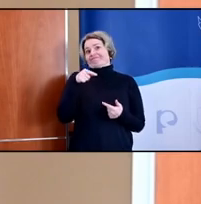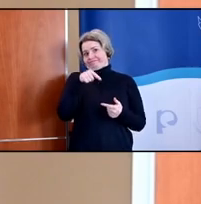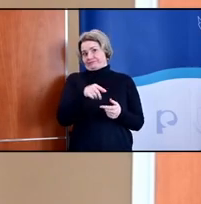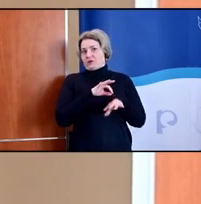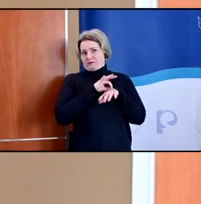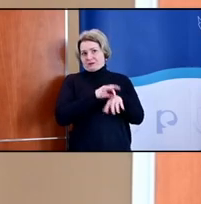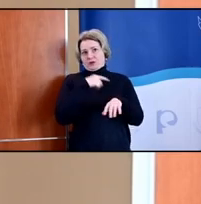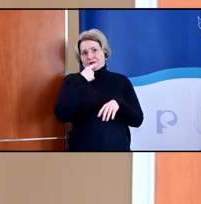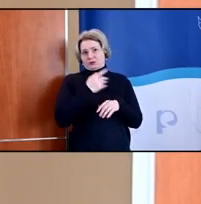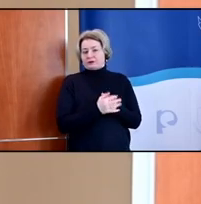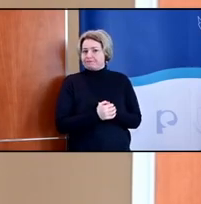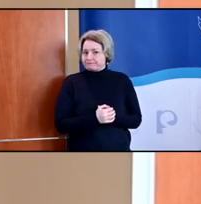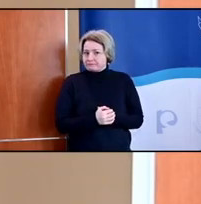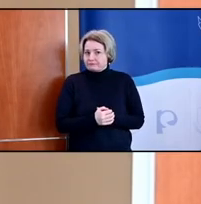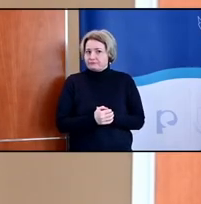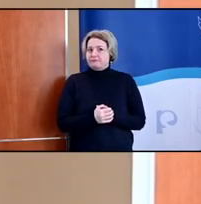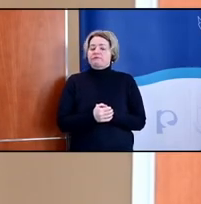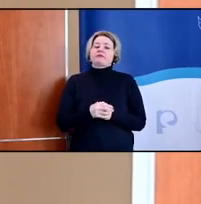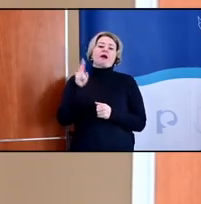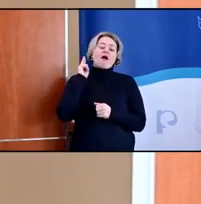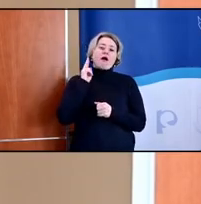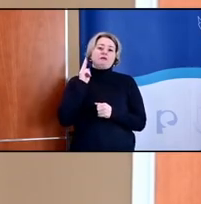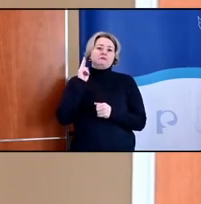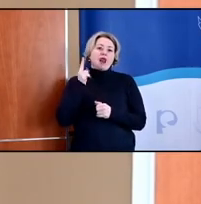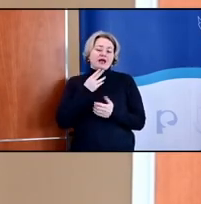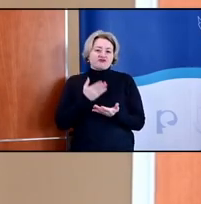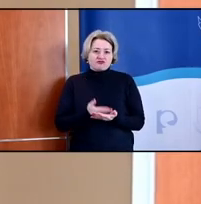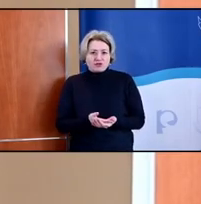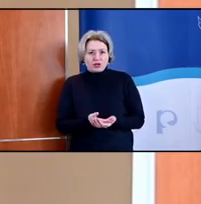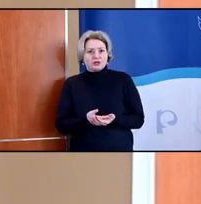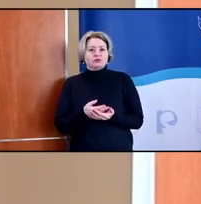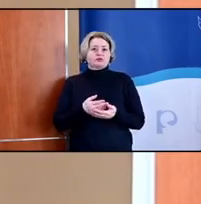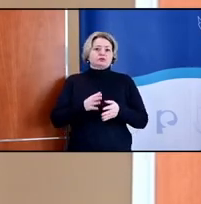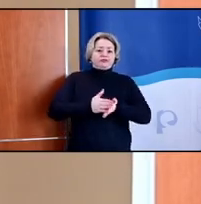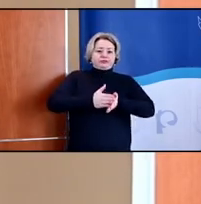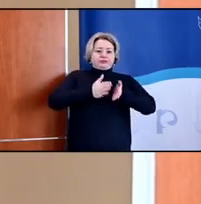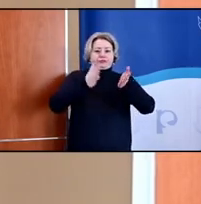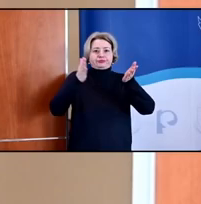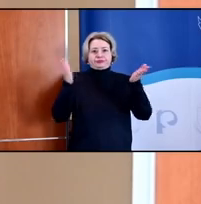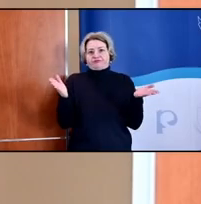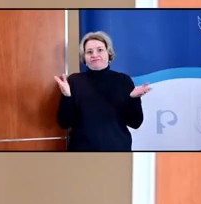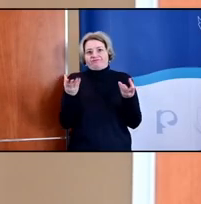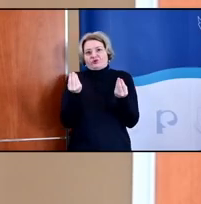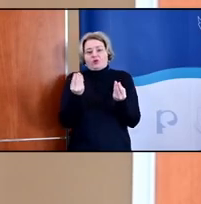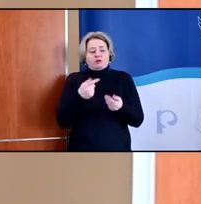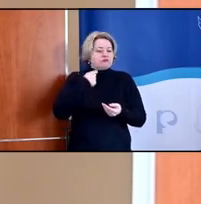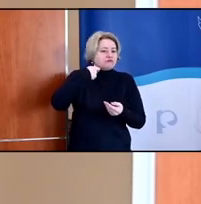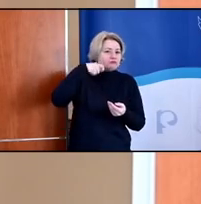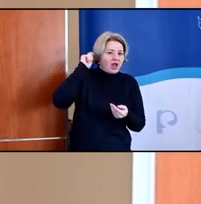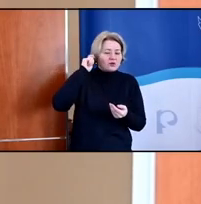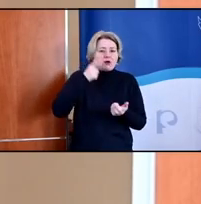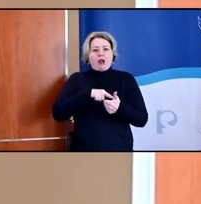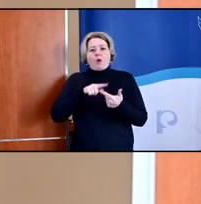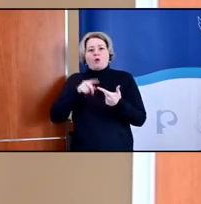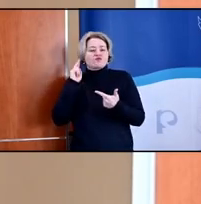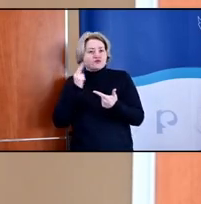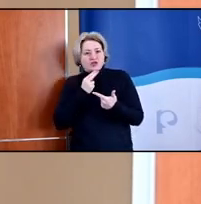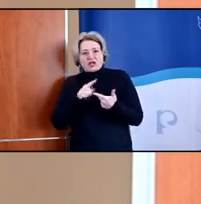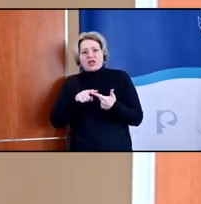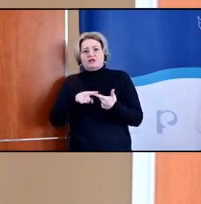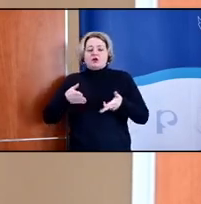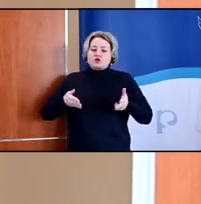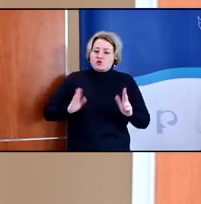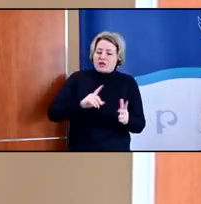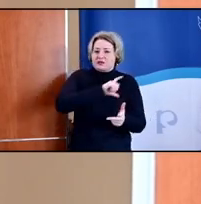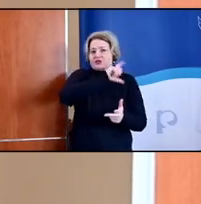a azoknak akik mondjuk hallássérültek itt is ugye elég széles spektrumon mozog hogy ki aki hallássérült van aki születésétől